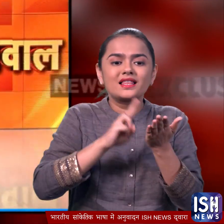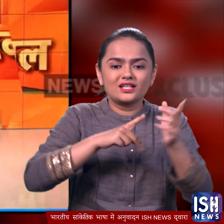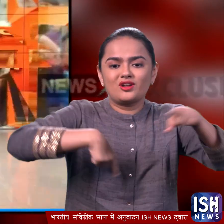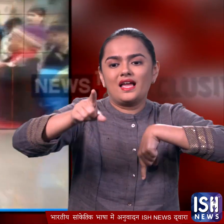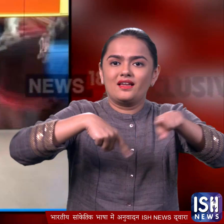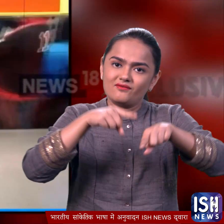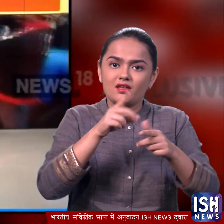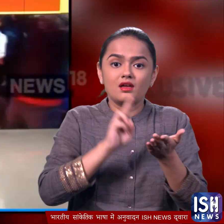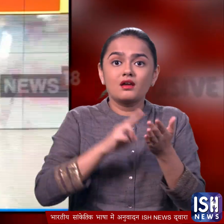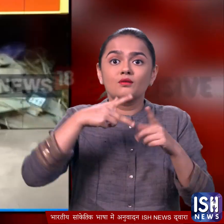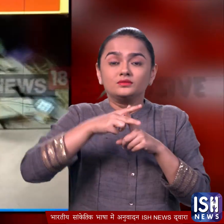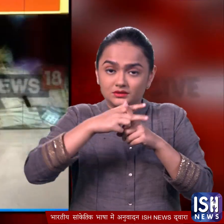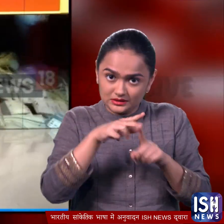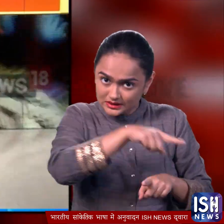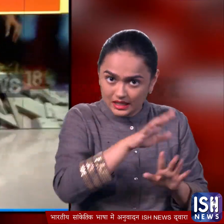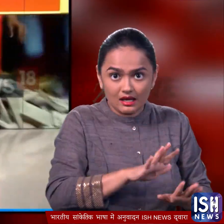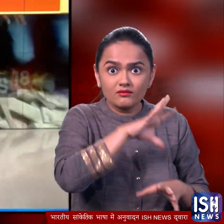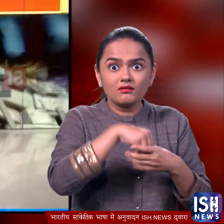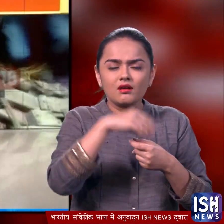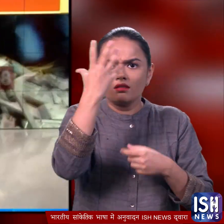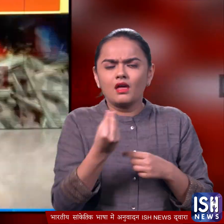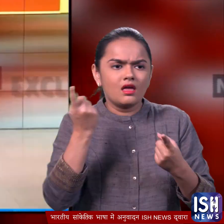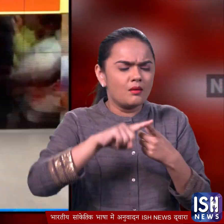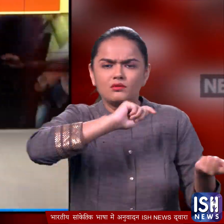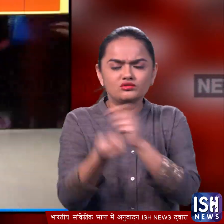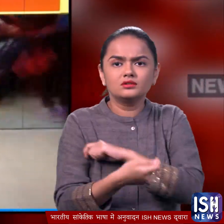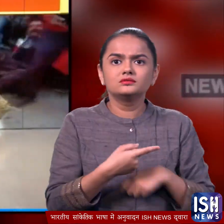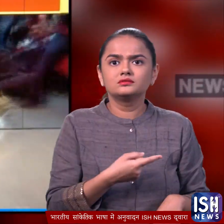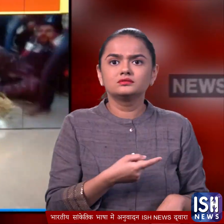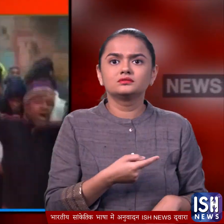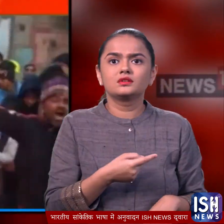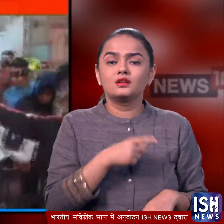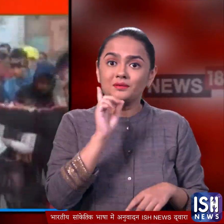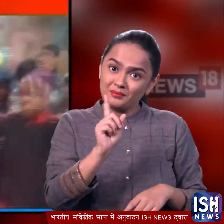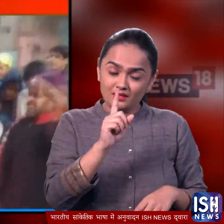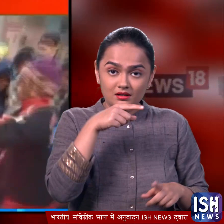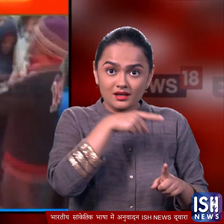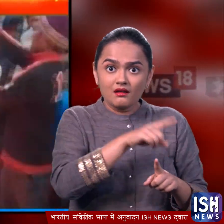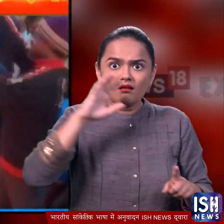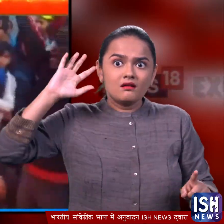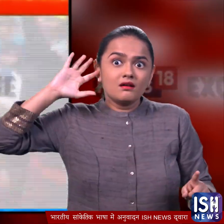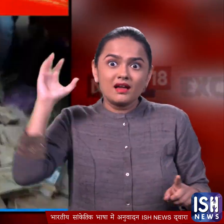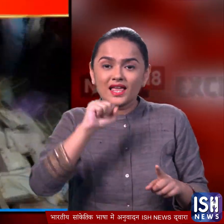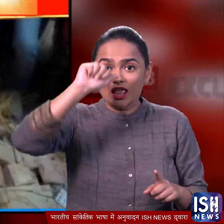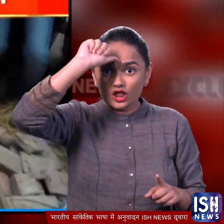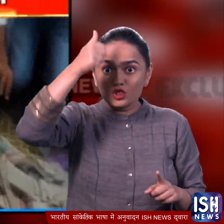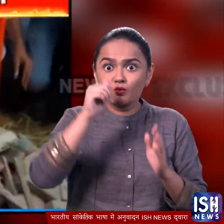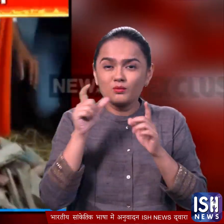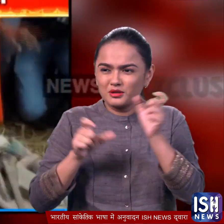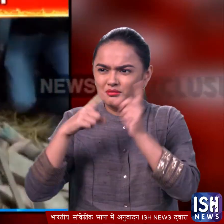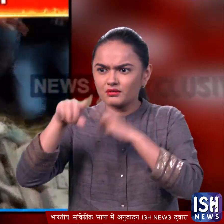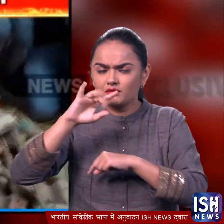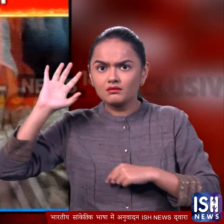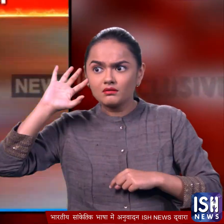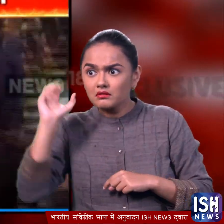नेशनल हाईवे की जमीन पर बना था, जिसे नगर निगम और प्रशासन की टीम ने रातों रात ढहा दिया। लेकिन जैसे ही इसकी जानकारी